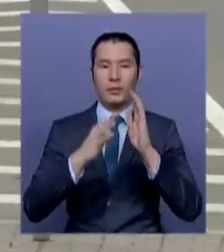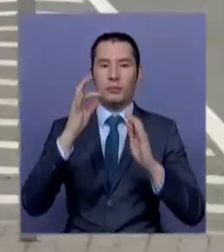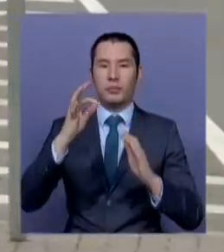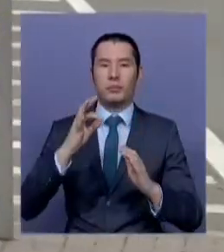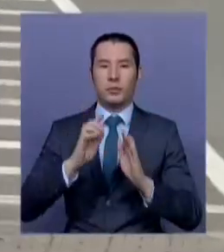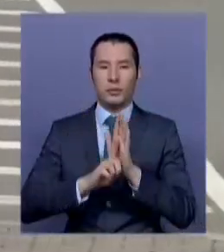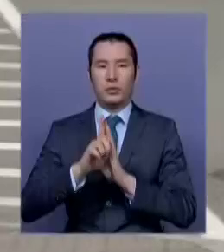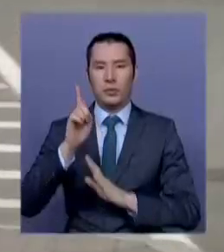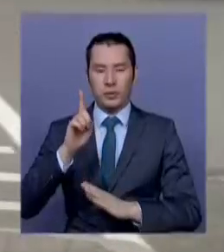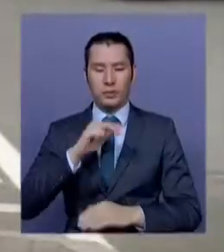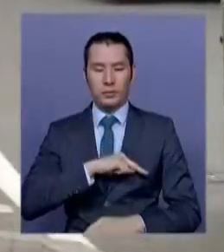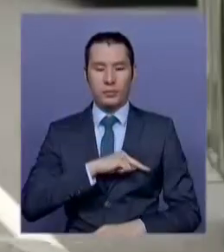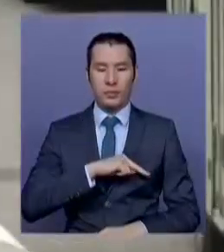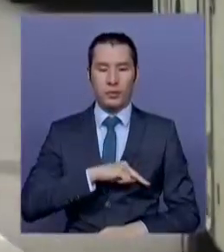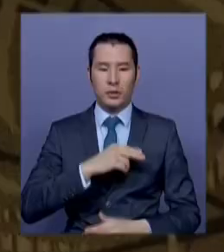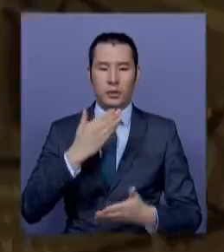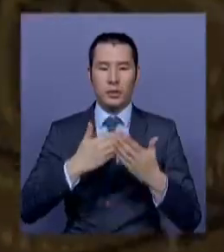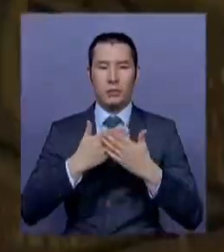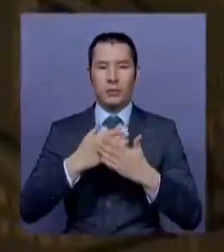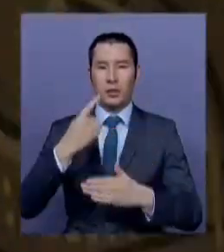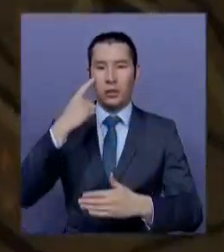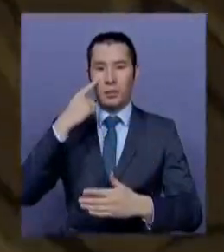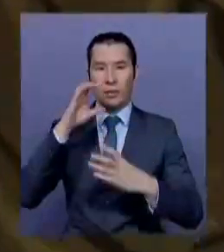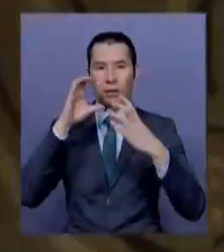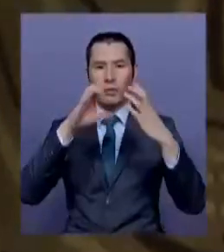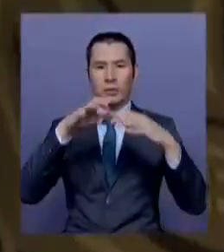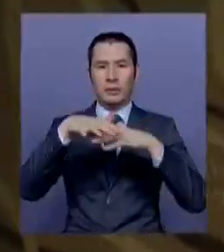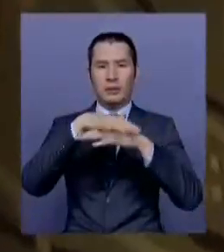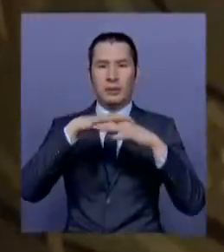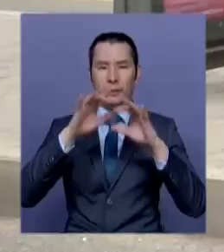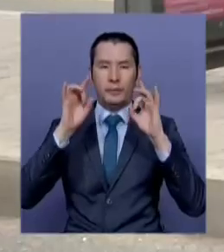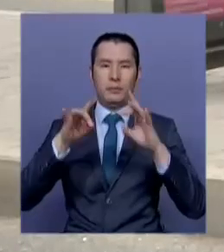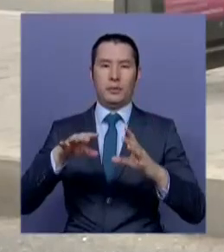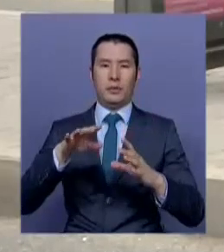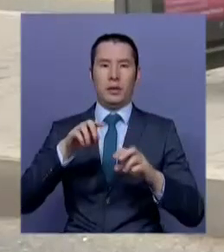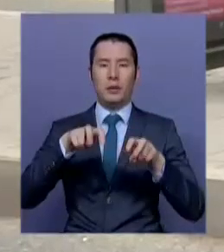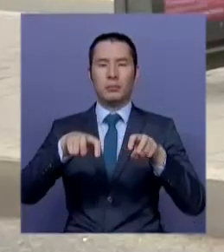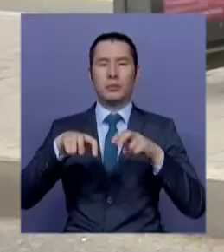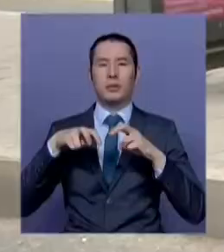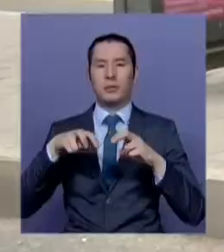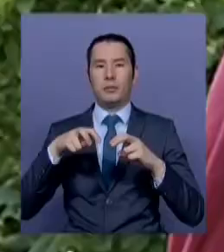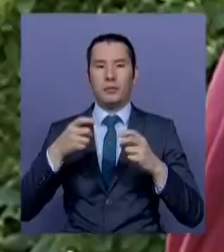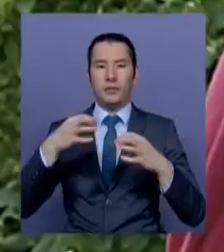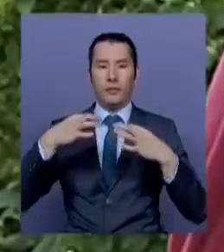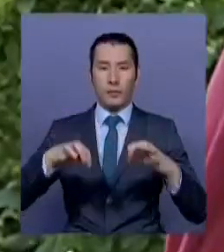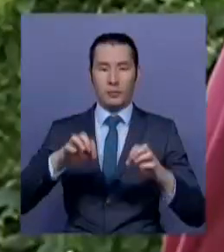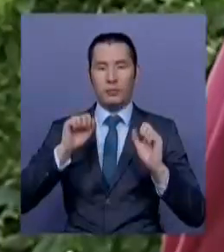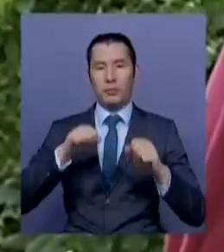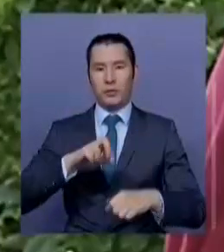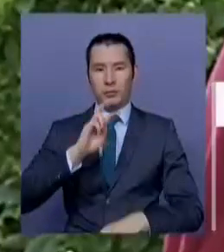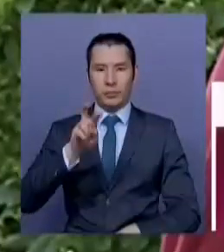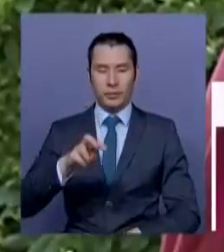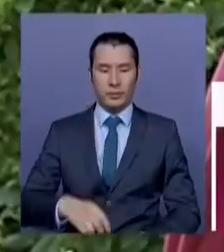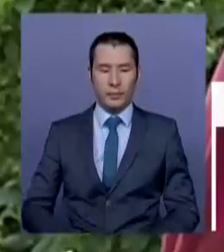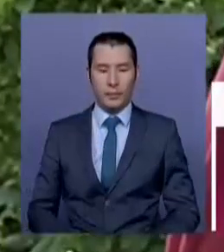жолға шығарылған. Әсіресе жолаушылар жиі қатынайтын бағыттарға қоғамдық көліктер көбірек жүретін болады. Жолаушылардан